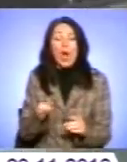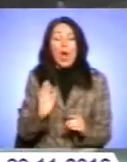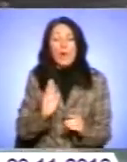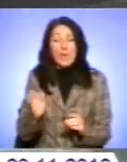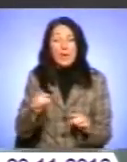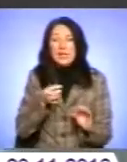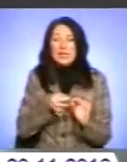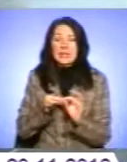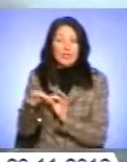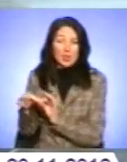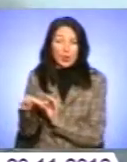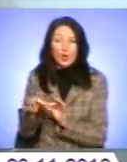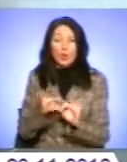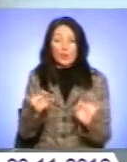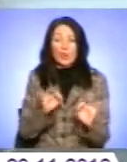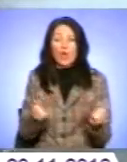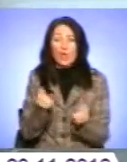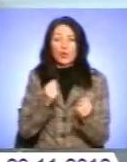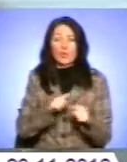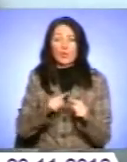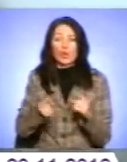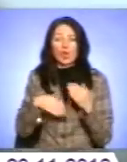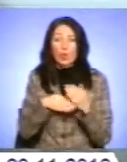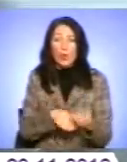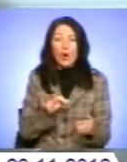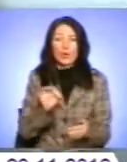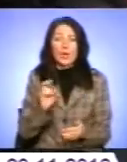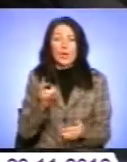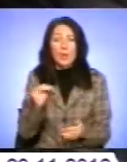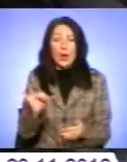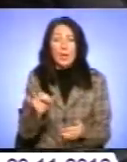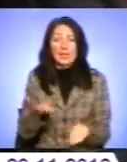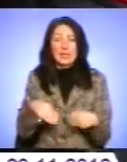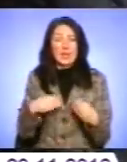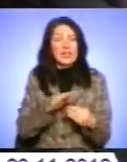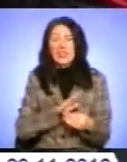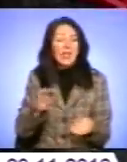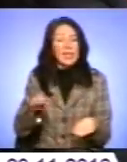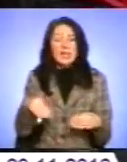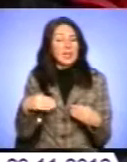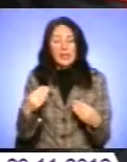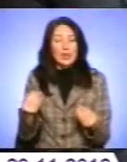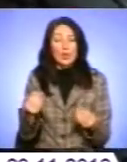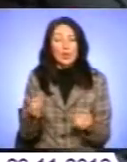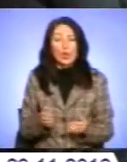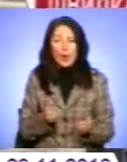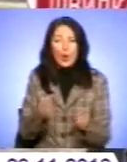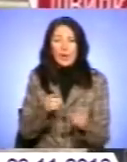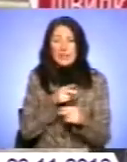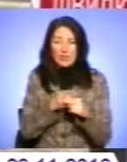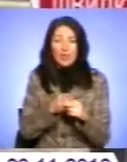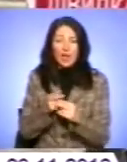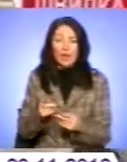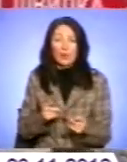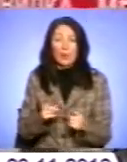буває складною, розповідає водій швидкої допомоги Олег Бай. Надають дороги та заважають проїзду, на його думку,